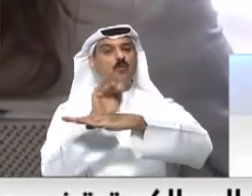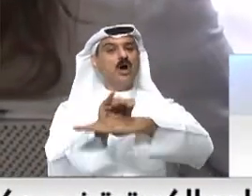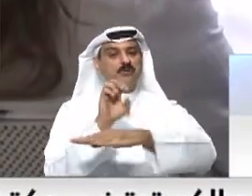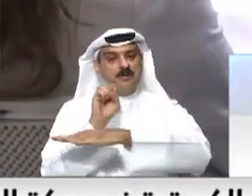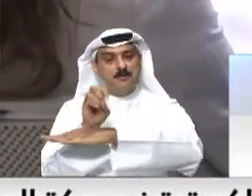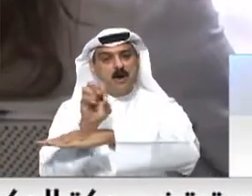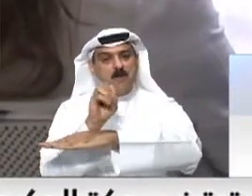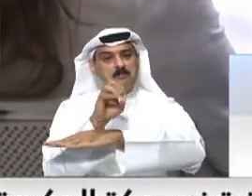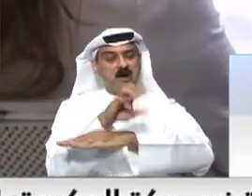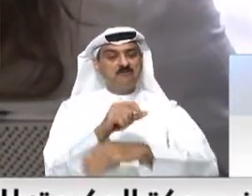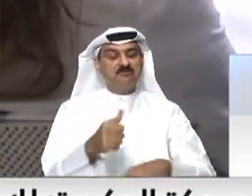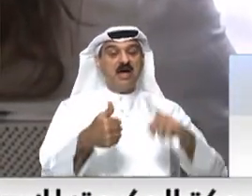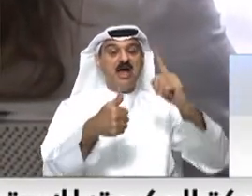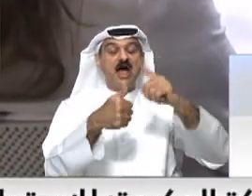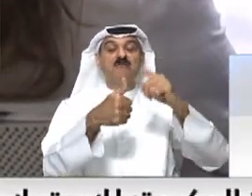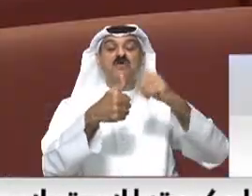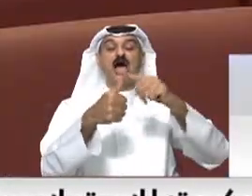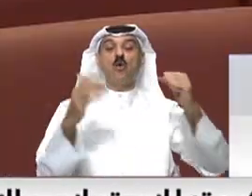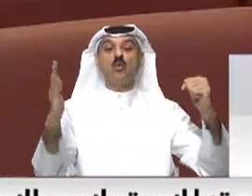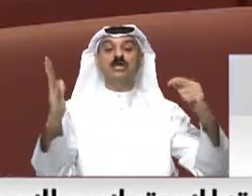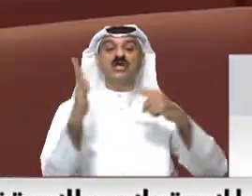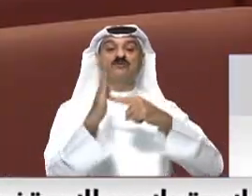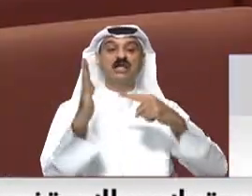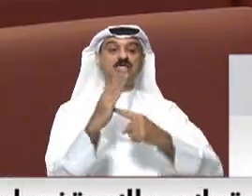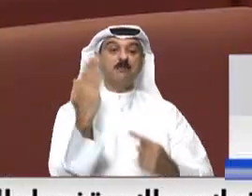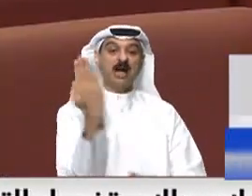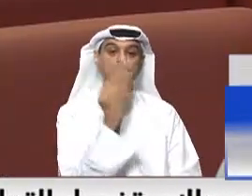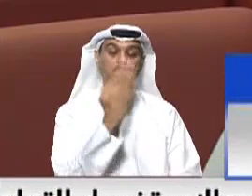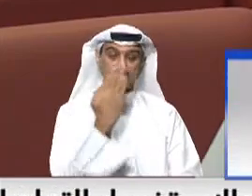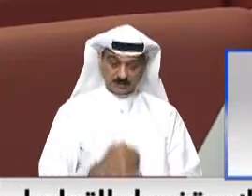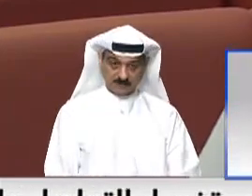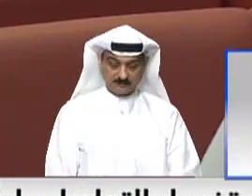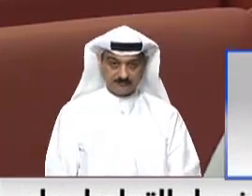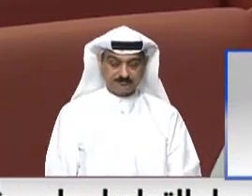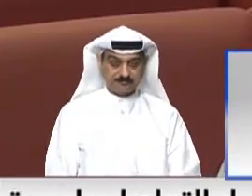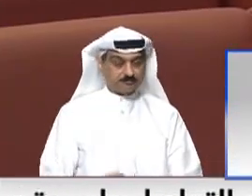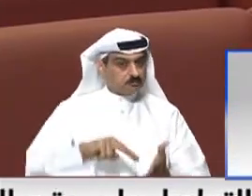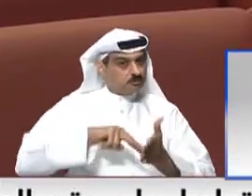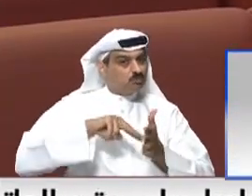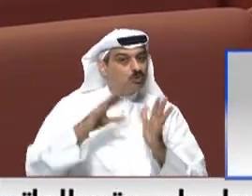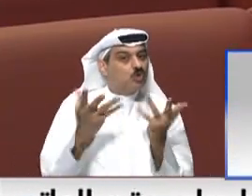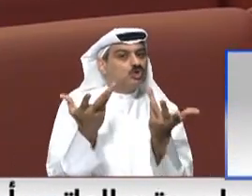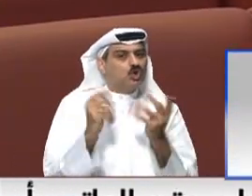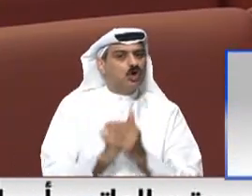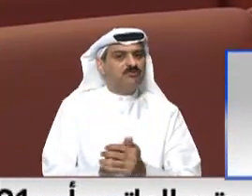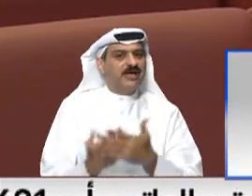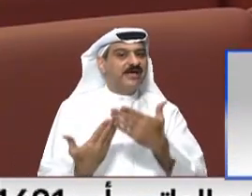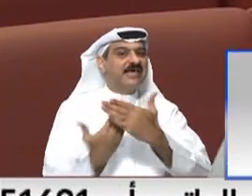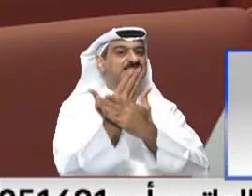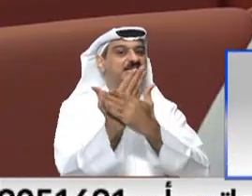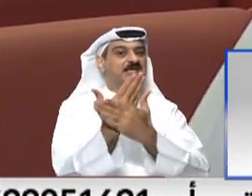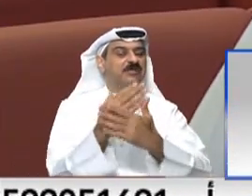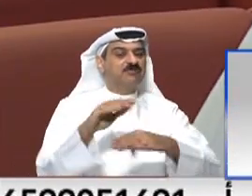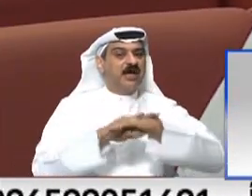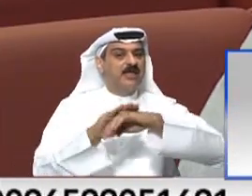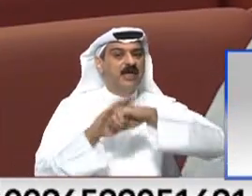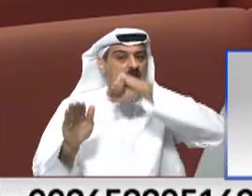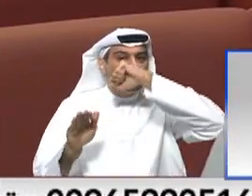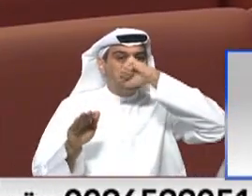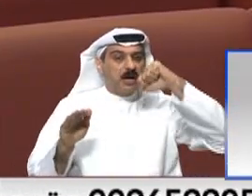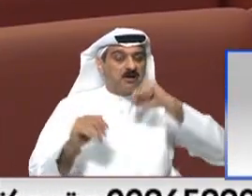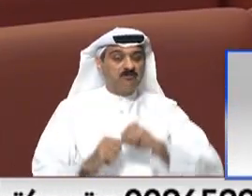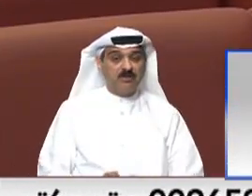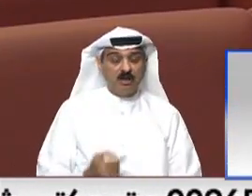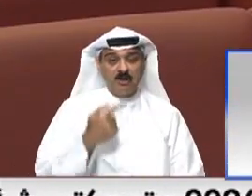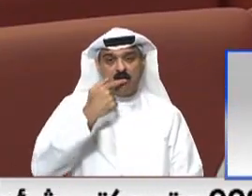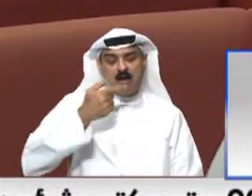في أروقة الجامعة والمدارس. الوسائل اللي الناس قاعد يتعاطونها، شنو الشغلات الجديدة اللي قاعد تحصل، الأعمار الصغيرة